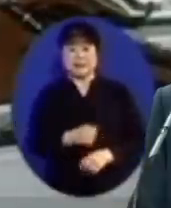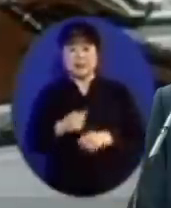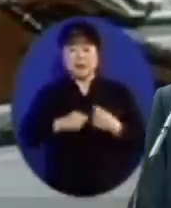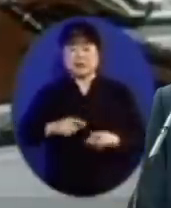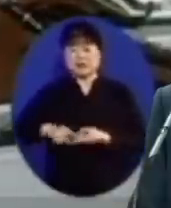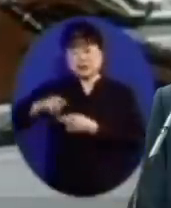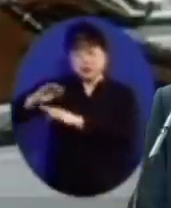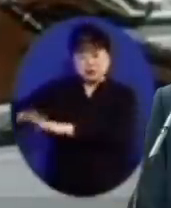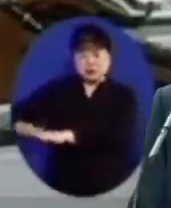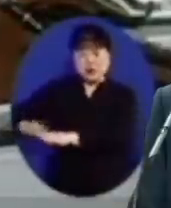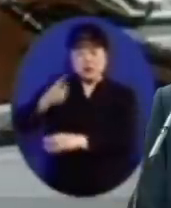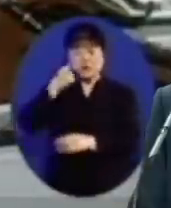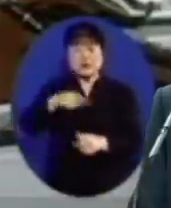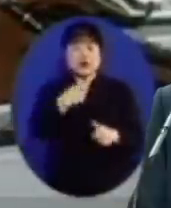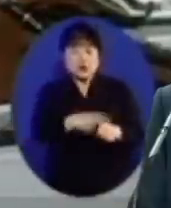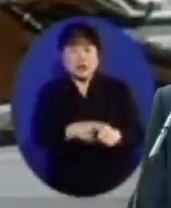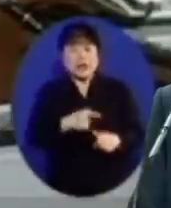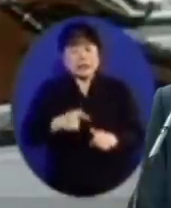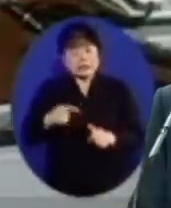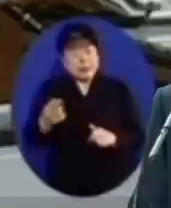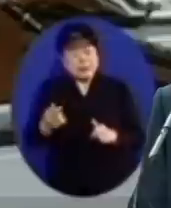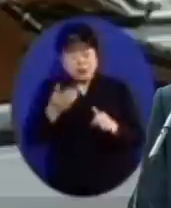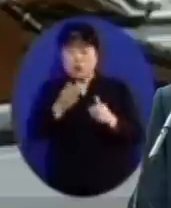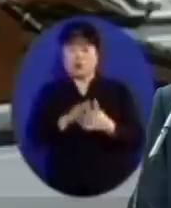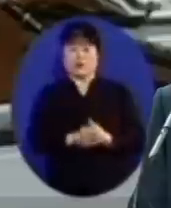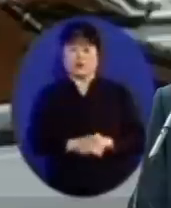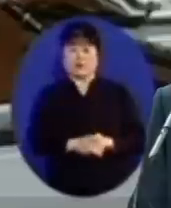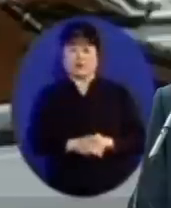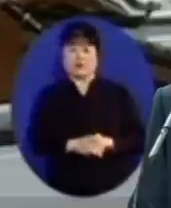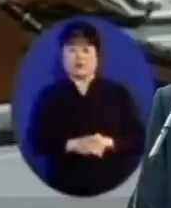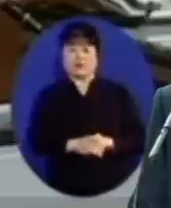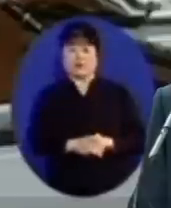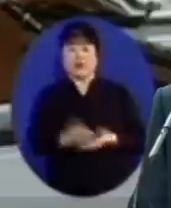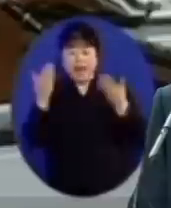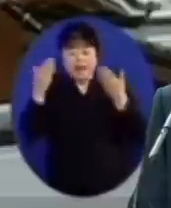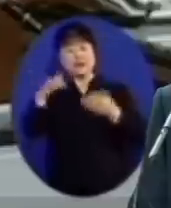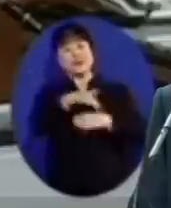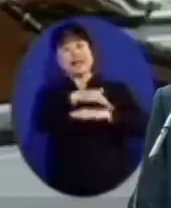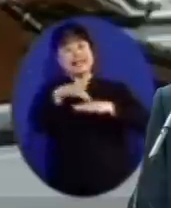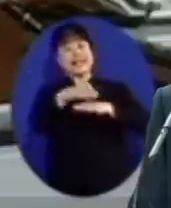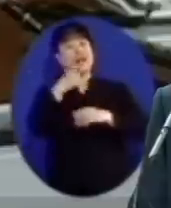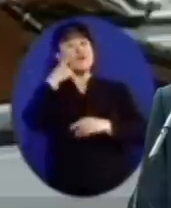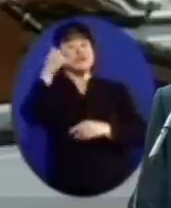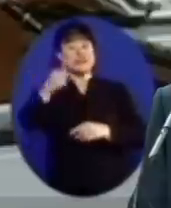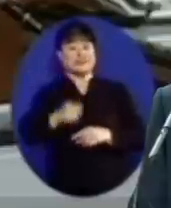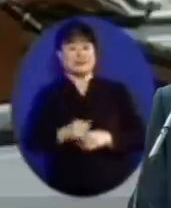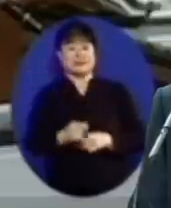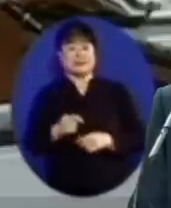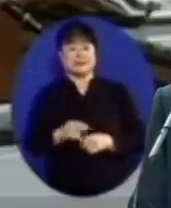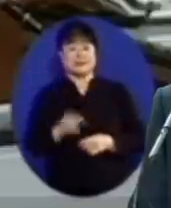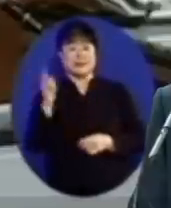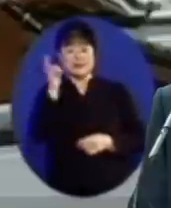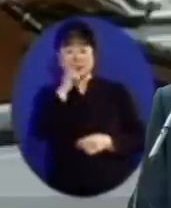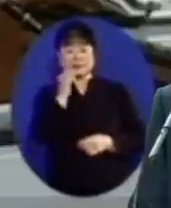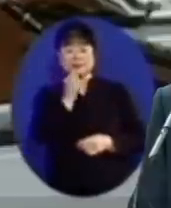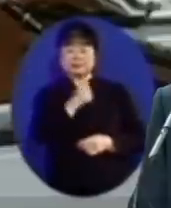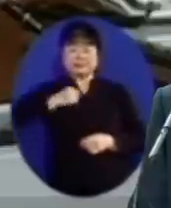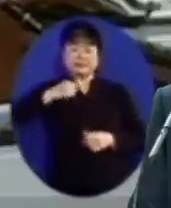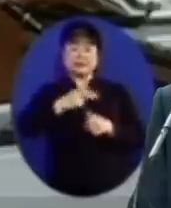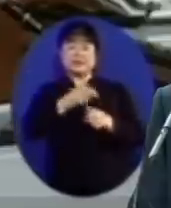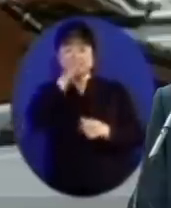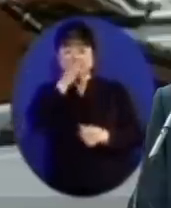나중에 부모에게 욕되고 가슴 아프게 만들어주는 것입니다. 저도 학교 다닐 때 못되게 구는 선생님이 있어서 늘